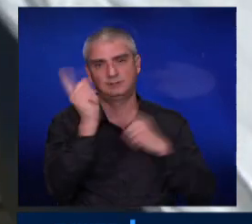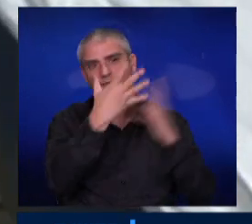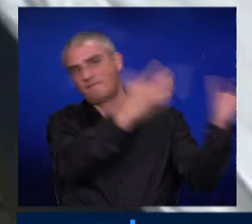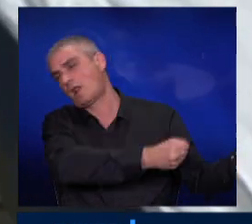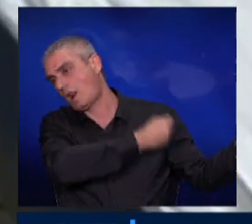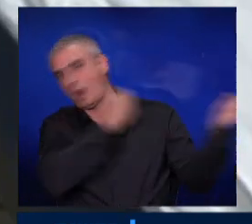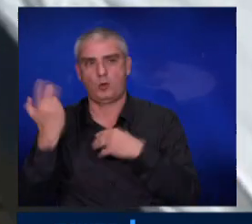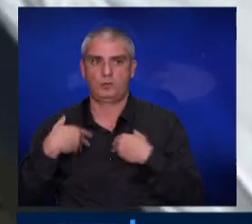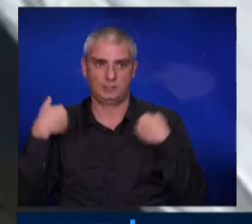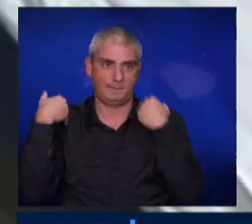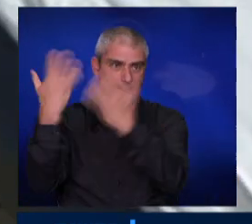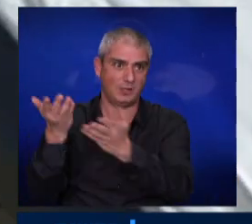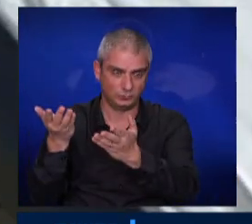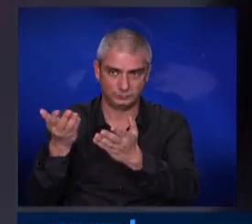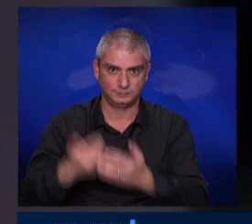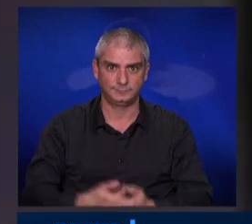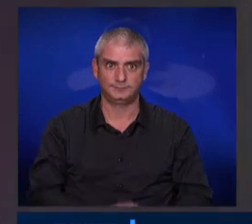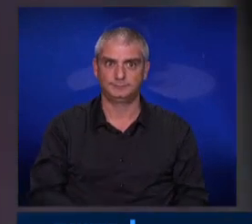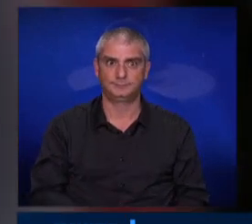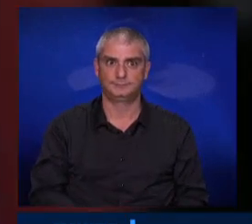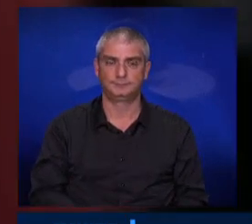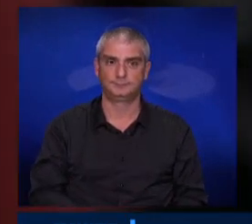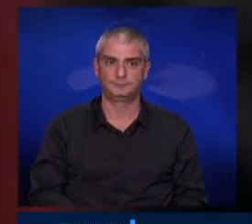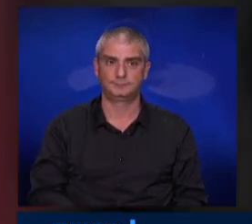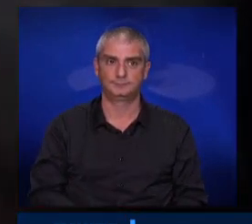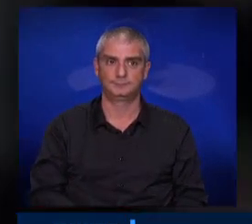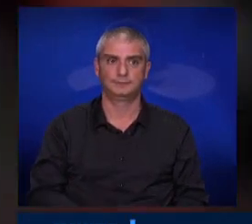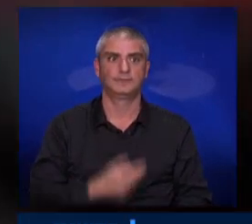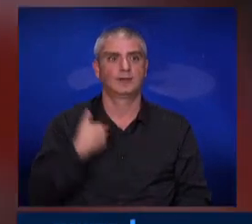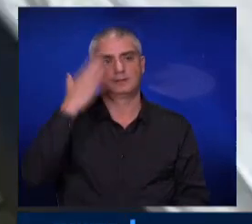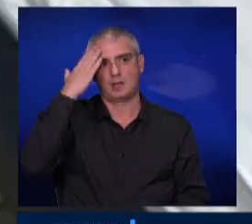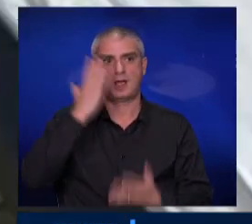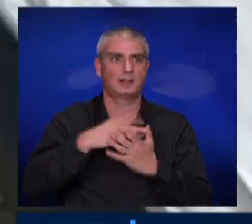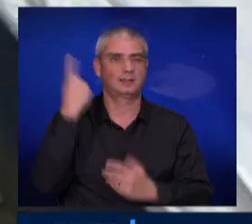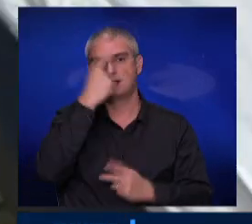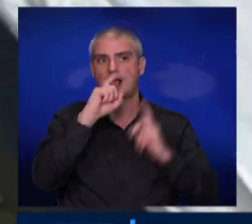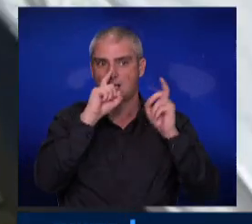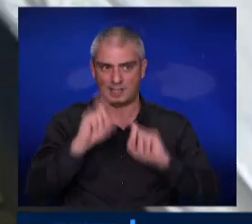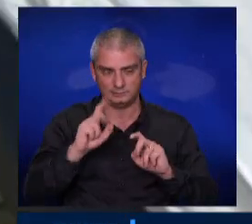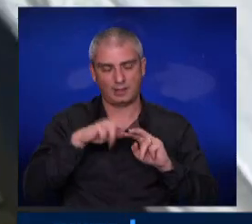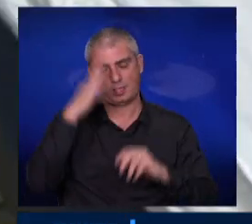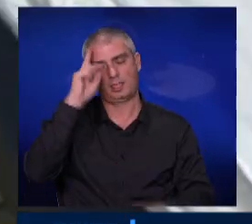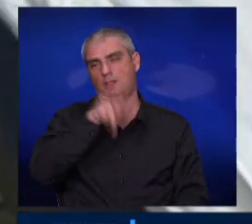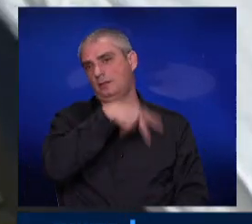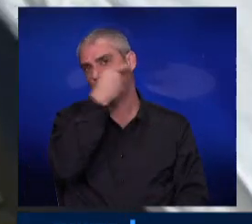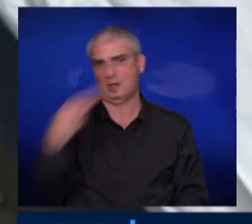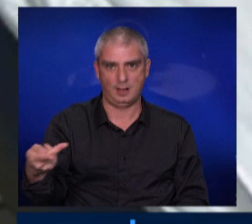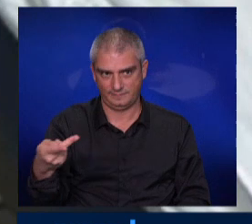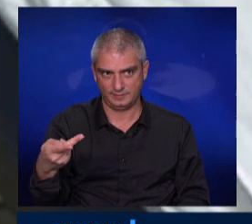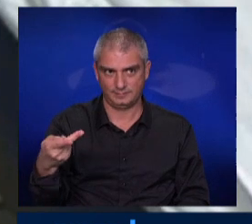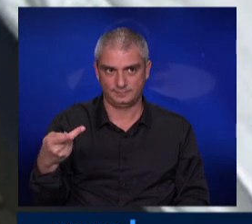شايف وسحبوني برا فقط لغير صحيت لما رشوا علي غاز بعدها غيبت عن